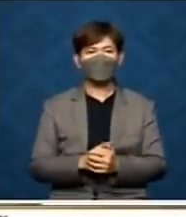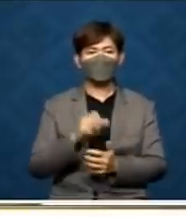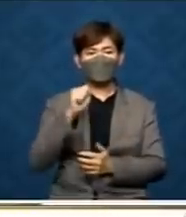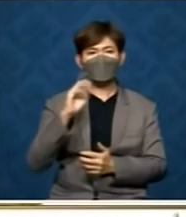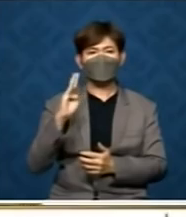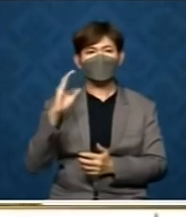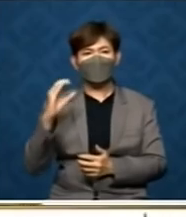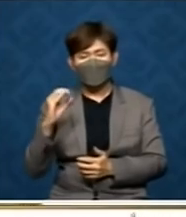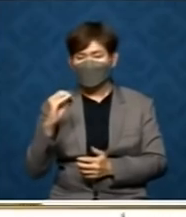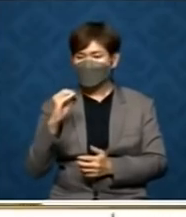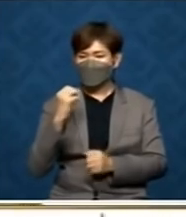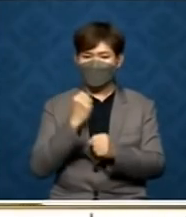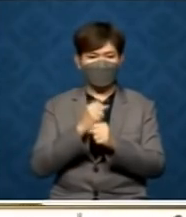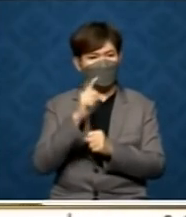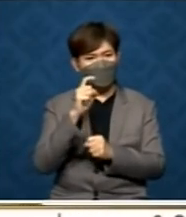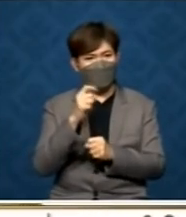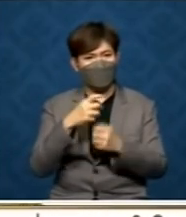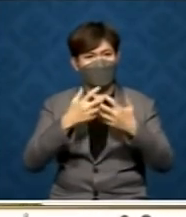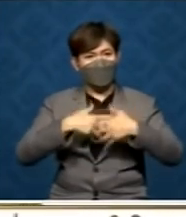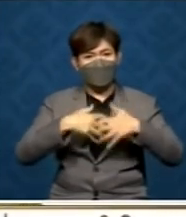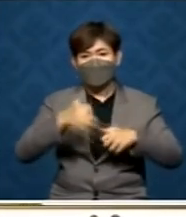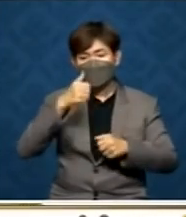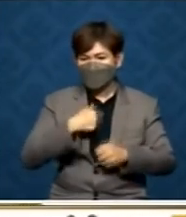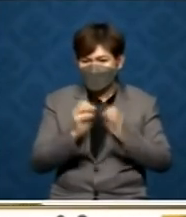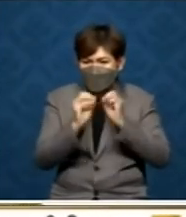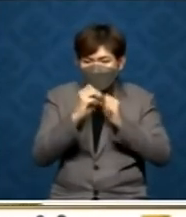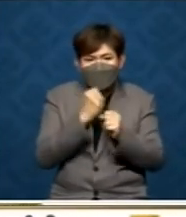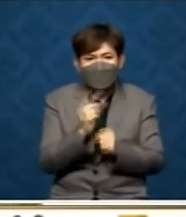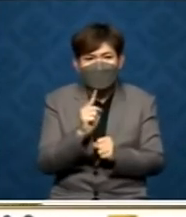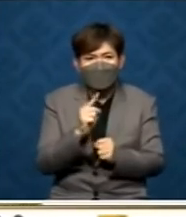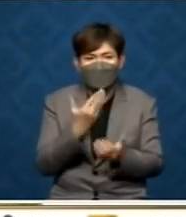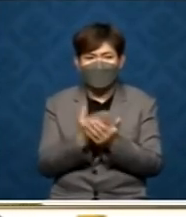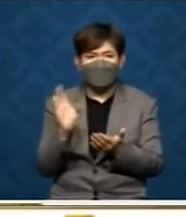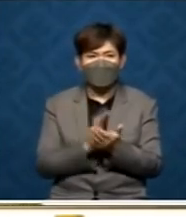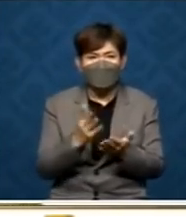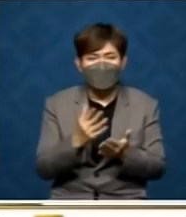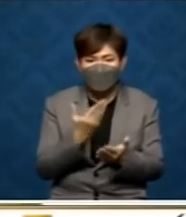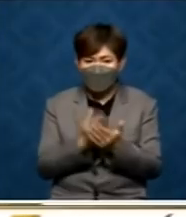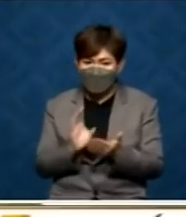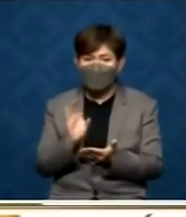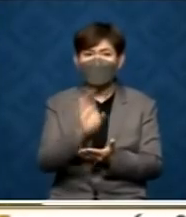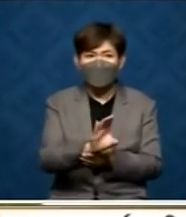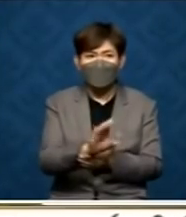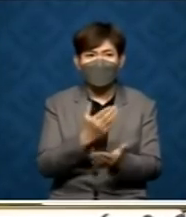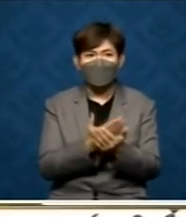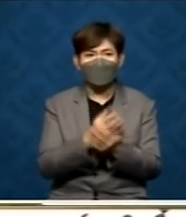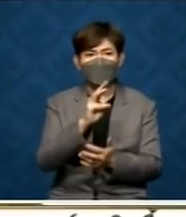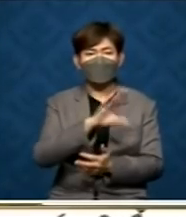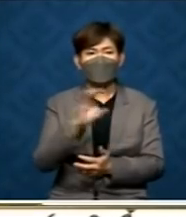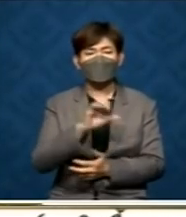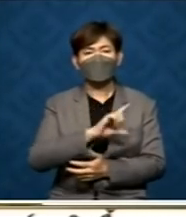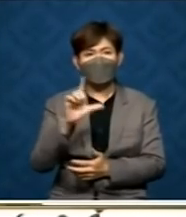ก็ผิดไม่ได้อีกทีนี้พอดีได้ที่ไหนไม่เคยผลิตเนี่ยแต่ทุนไม่มีก็ยังมาเอาที่นี่ไปเงินรัฐไปตั้ง 600